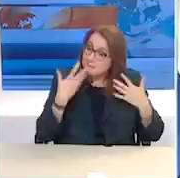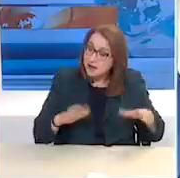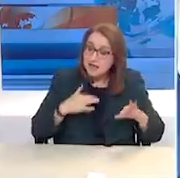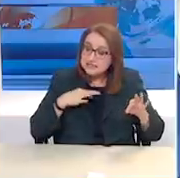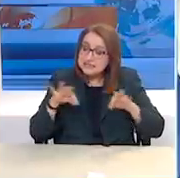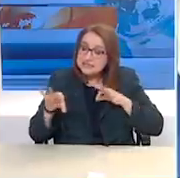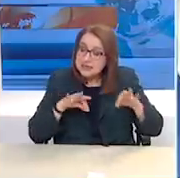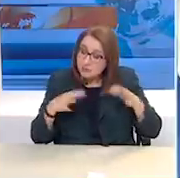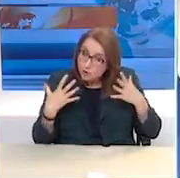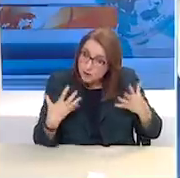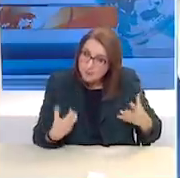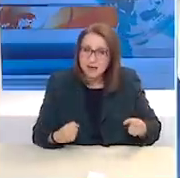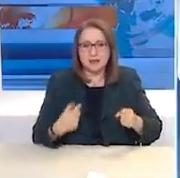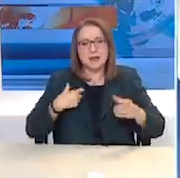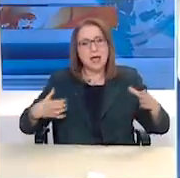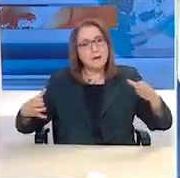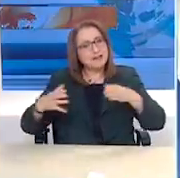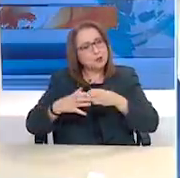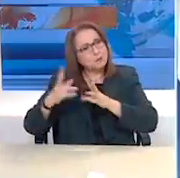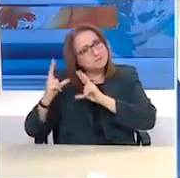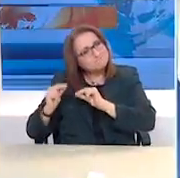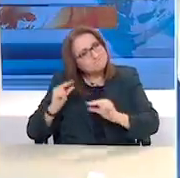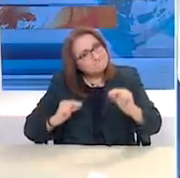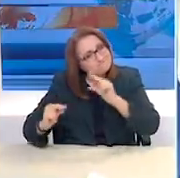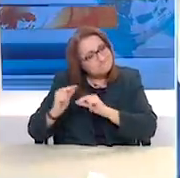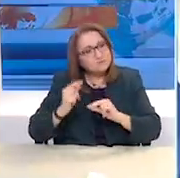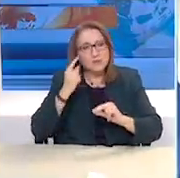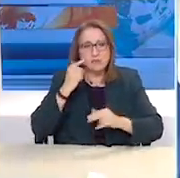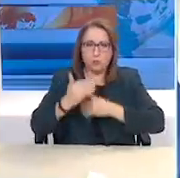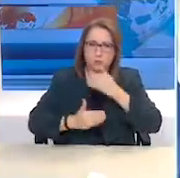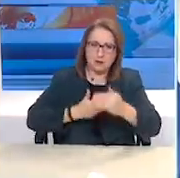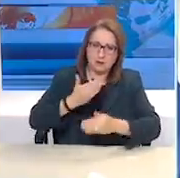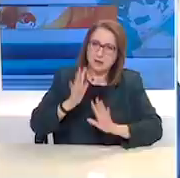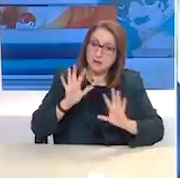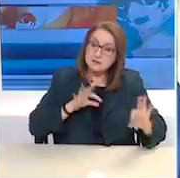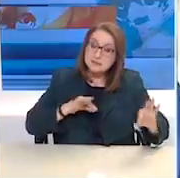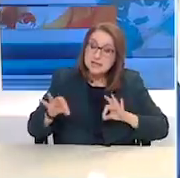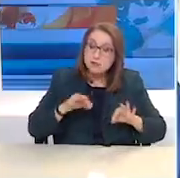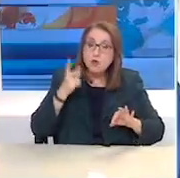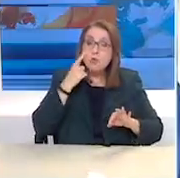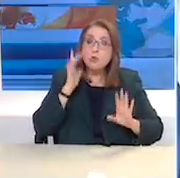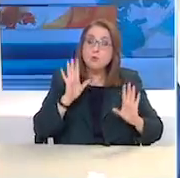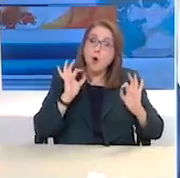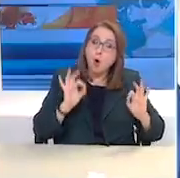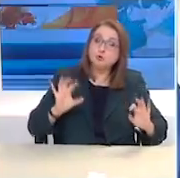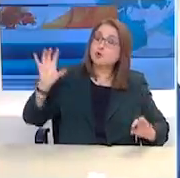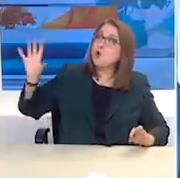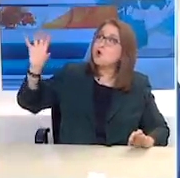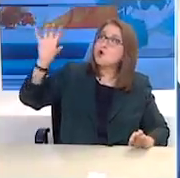περαιτέρω στην Επιτροπή Εμπειρογνωμόνων για να υπάρξει ένα καλό πλάνο, όπως γίνεται και σε άλλες χώρες οι